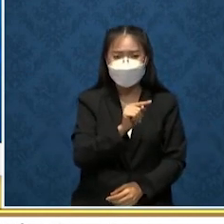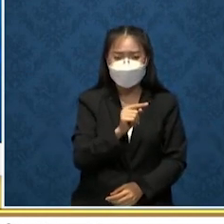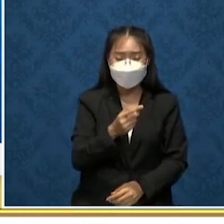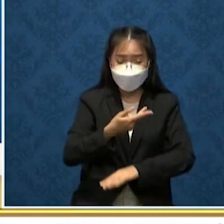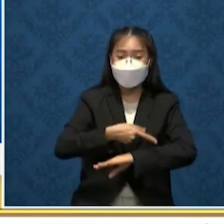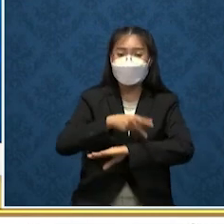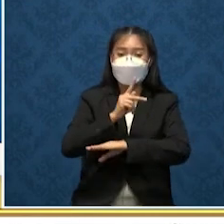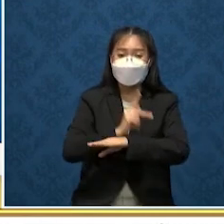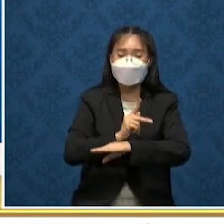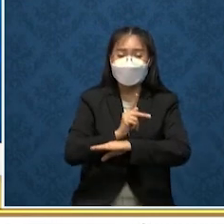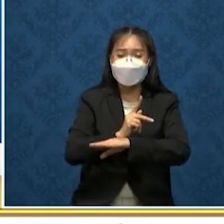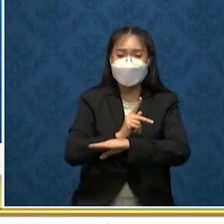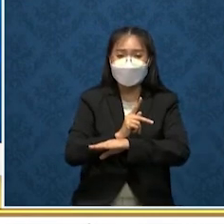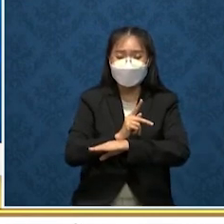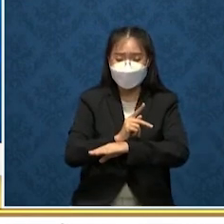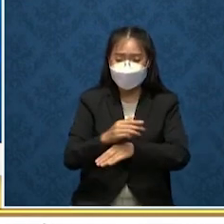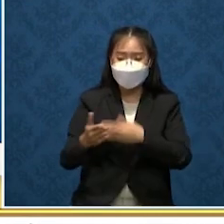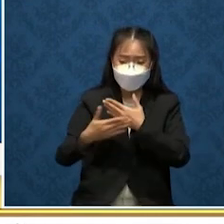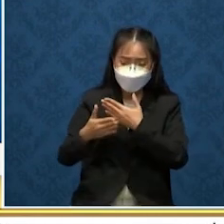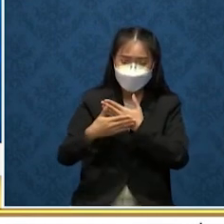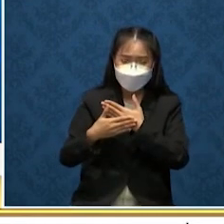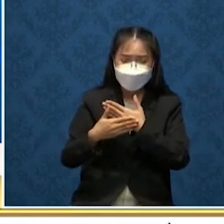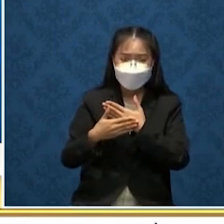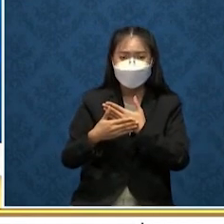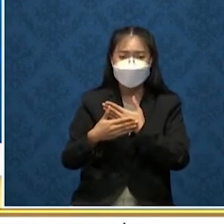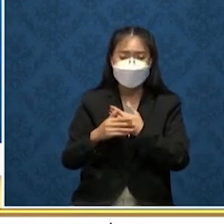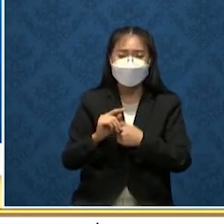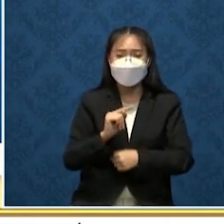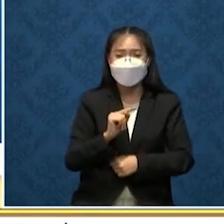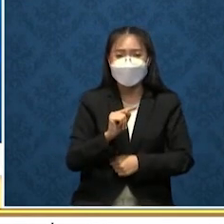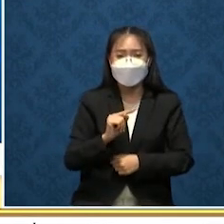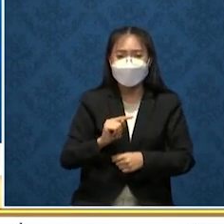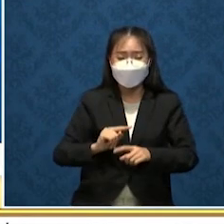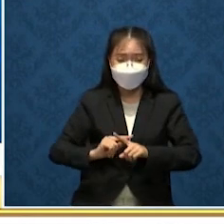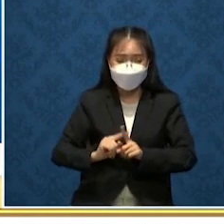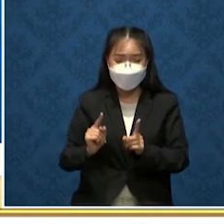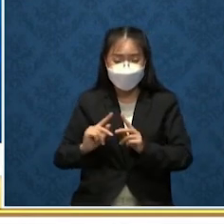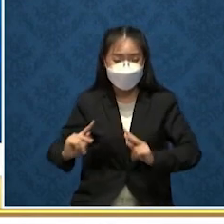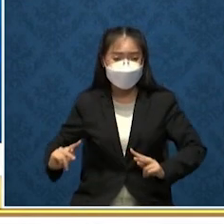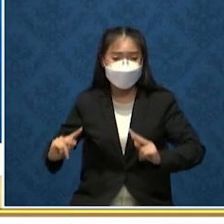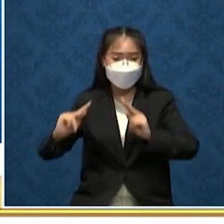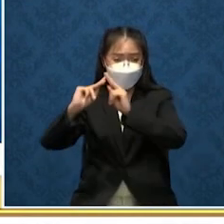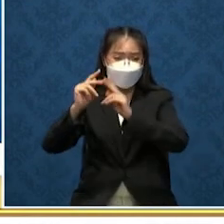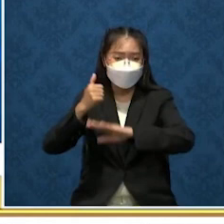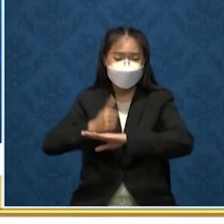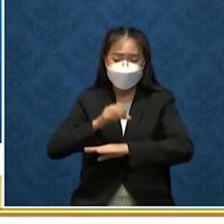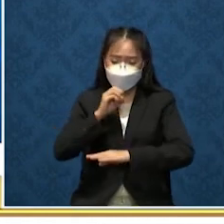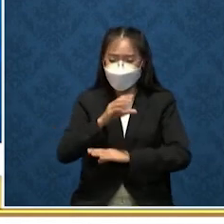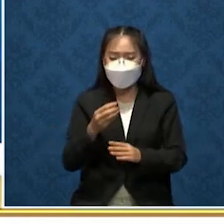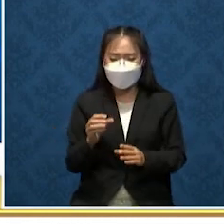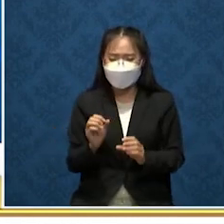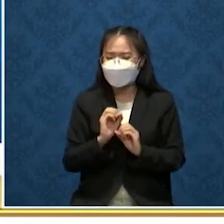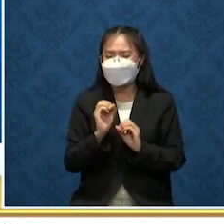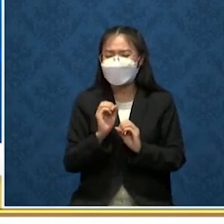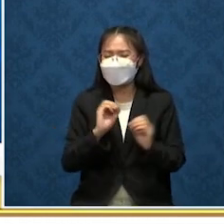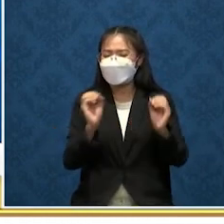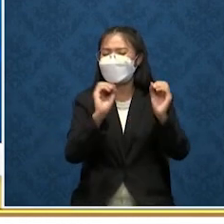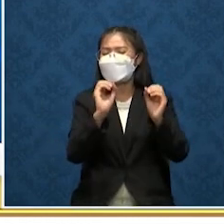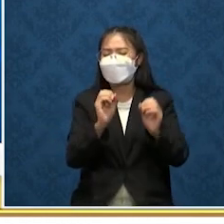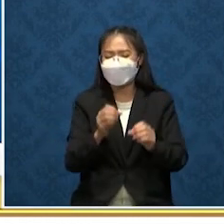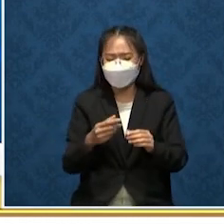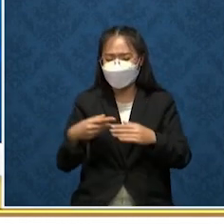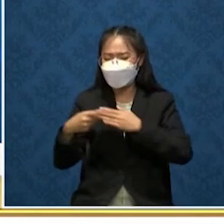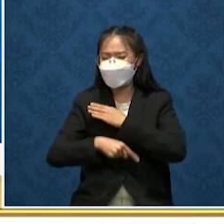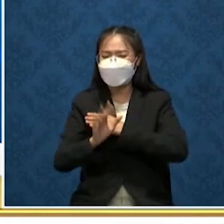รับประทานสภาผู้แทนราษฎรยังเคยท้วงติ่งเรื่องนี้เลยนะครับแต่เจ้ากระทรวงบอกว่าไม่รู้เรื่องไม่มีไม่มีนะครับก็บอก